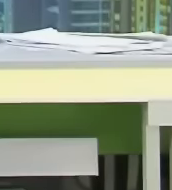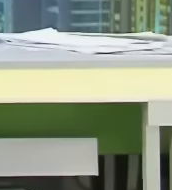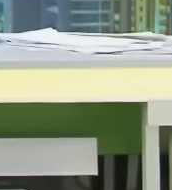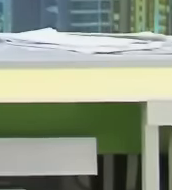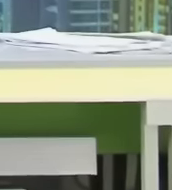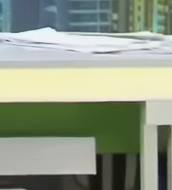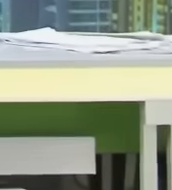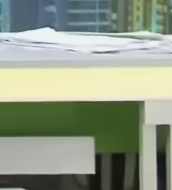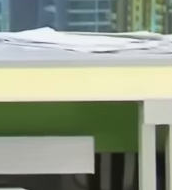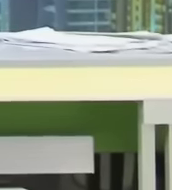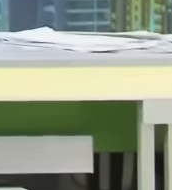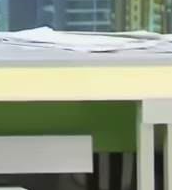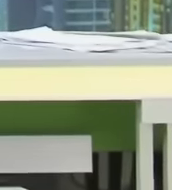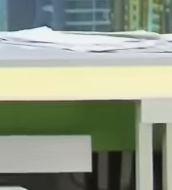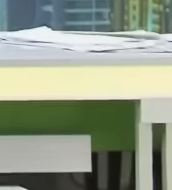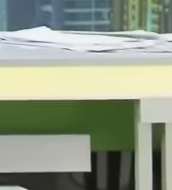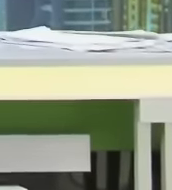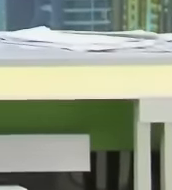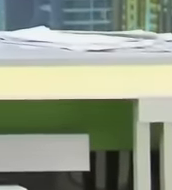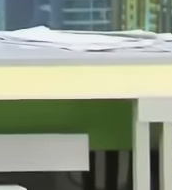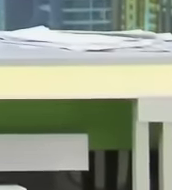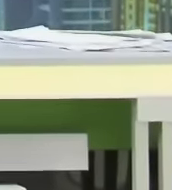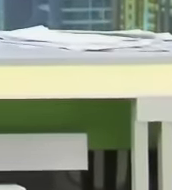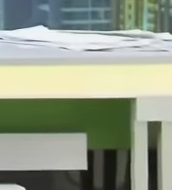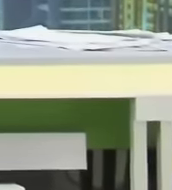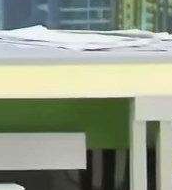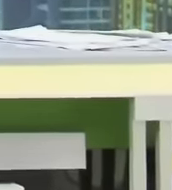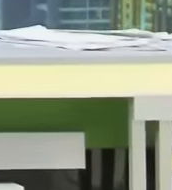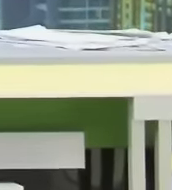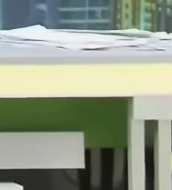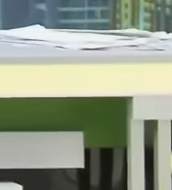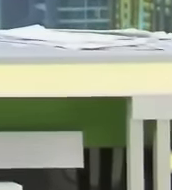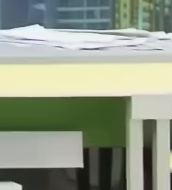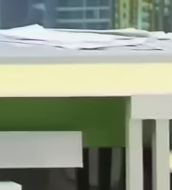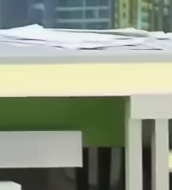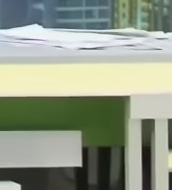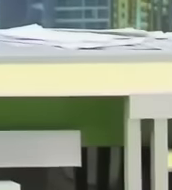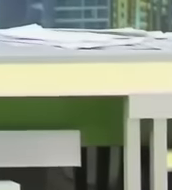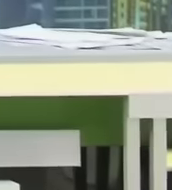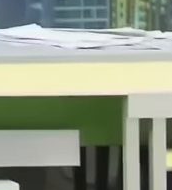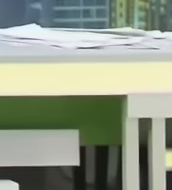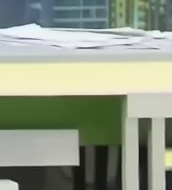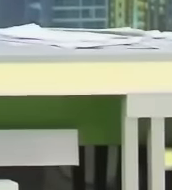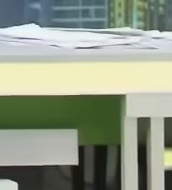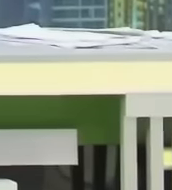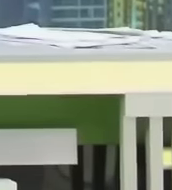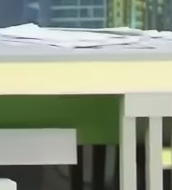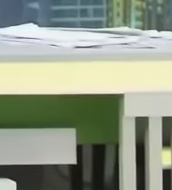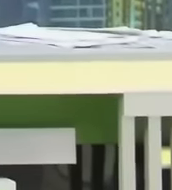ด็นการเมืองร้อนๆ ค ือเรื่องของพรรคก้าวไกลวันนี้ไปร้องร้